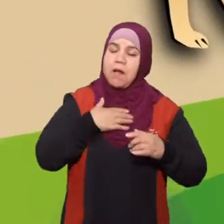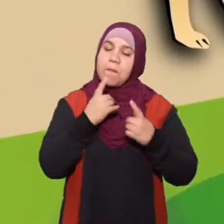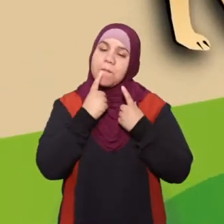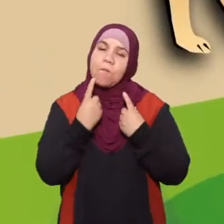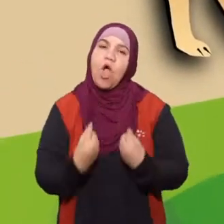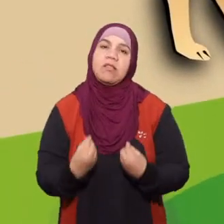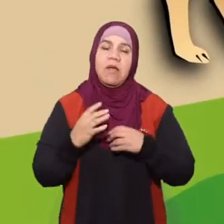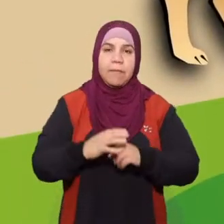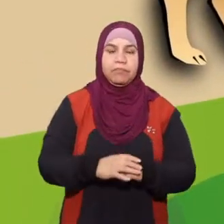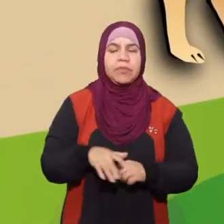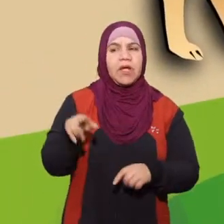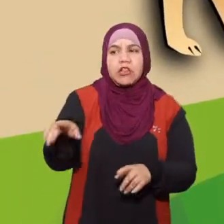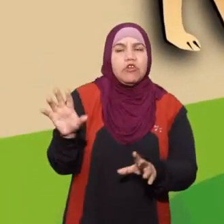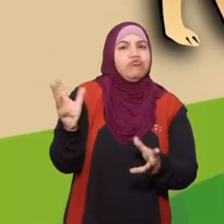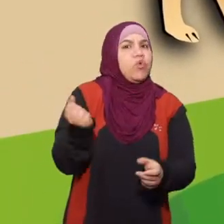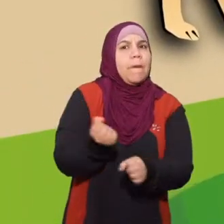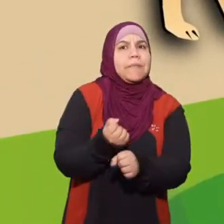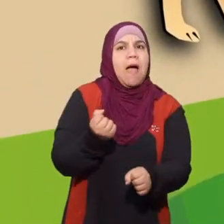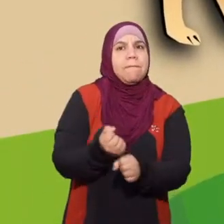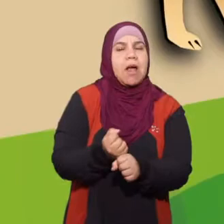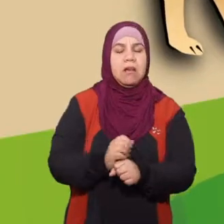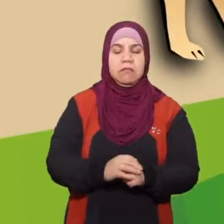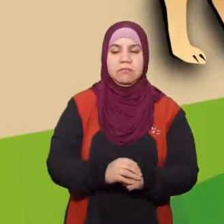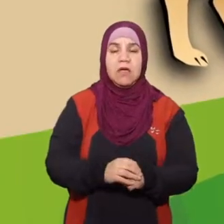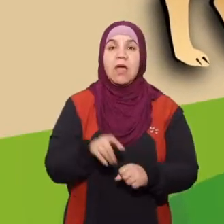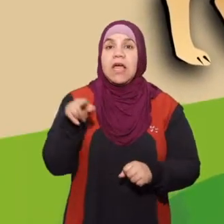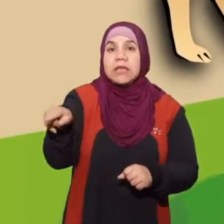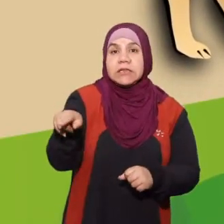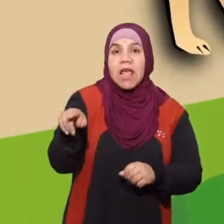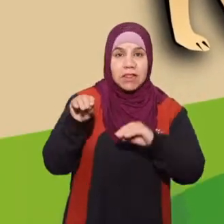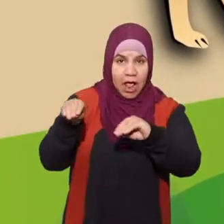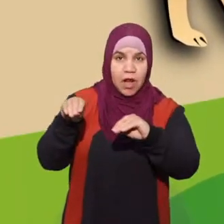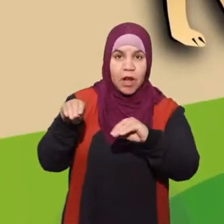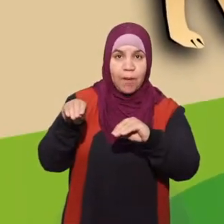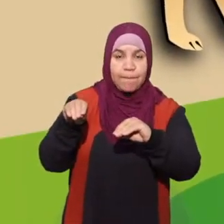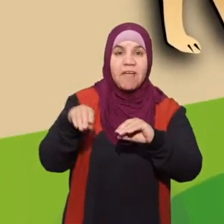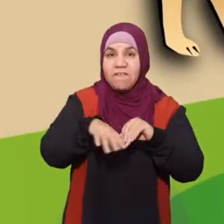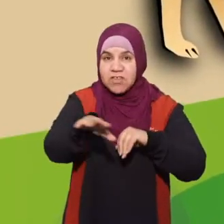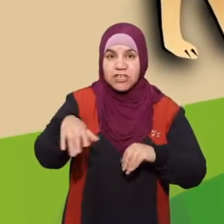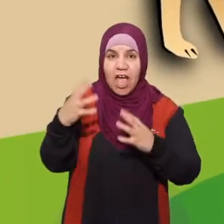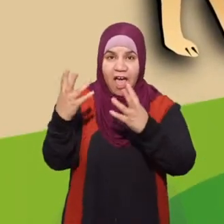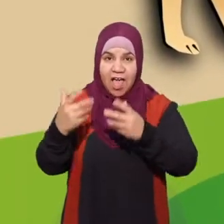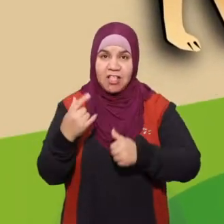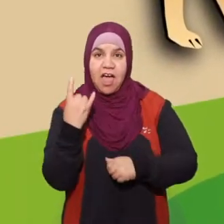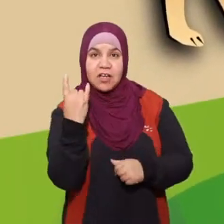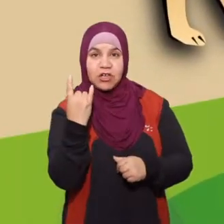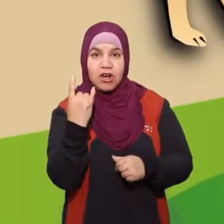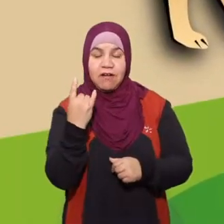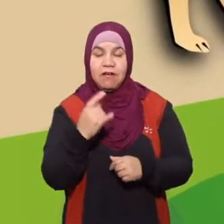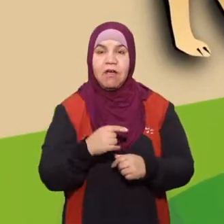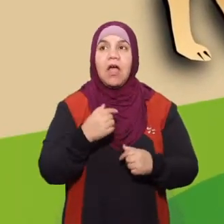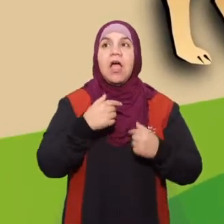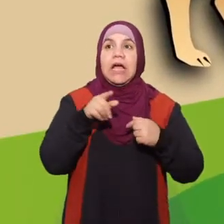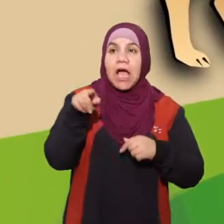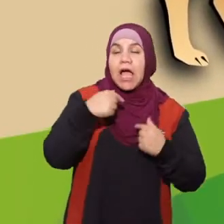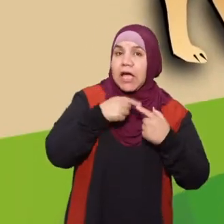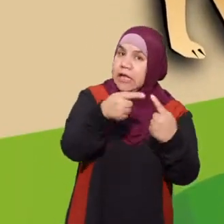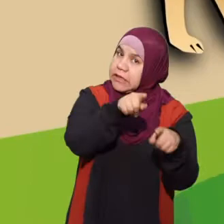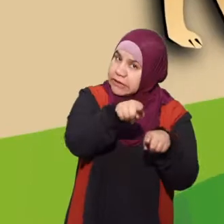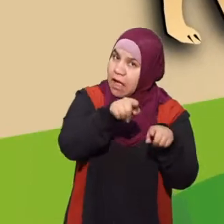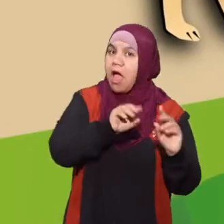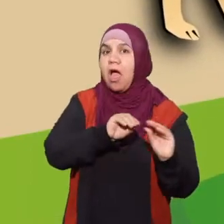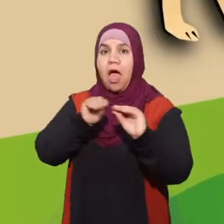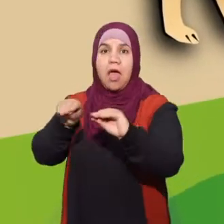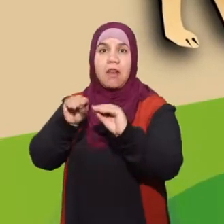ظهري. وأي عمل تستطيع أن تفعله؟ أنت لم تتعلم حتى أن تعد إلى العشرة. أنت تستطيع